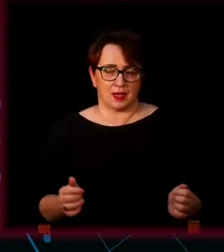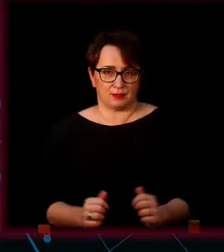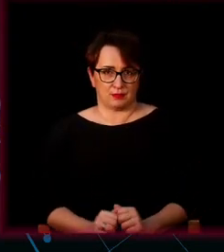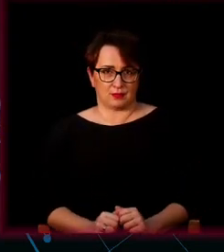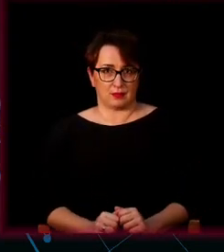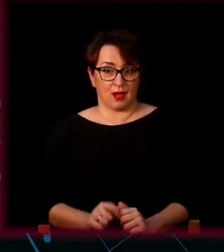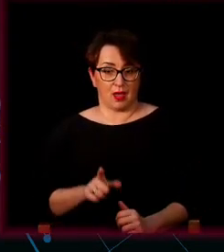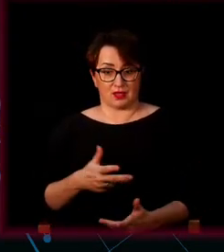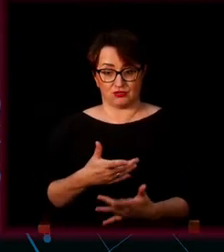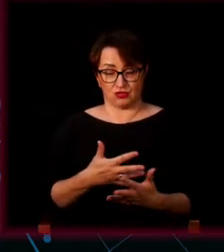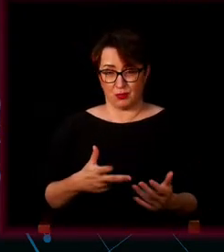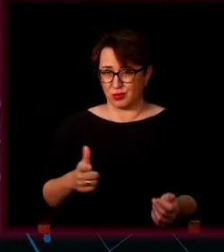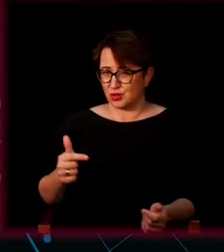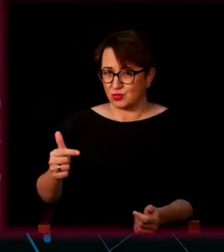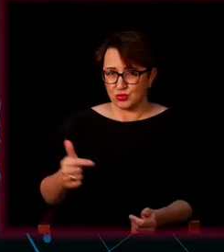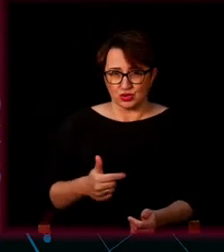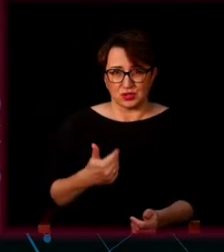ziemi,